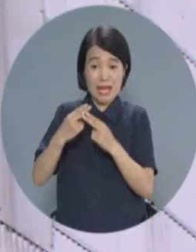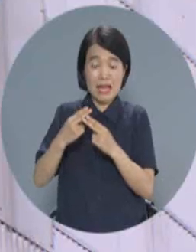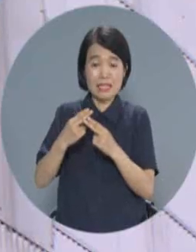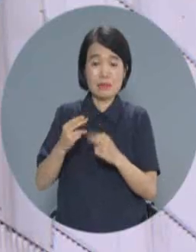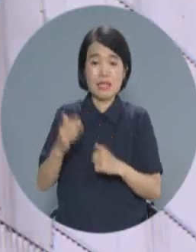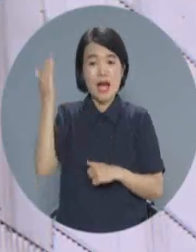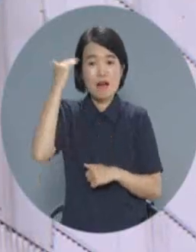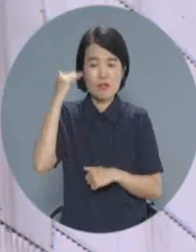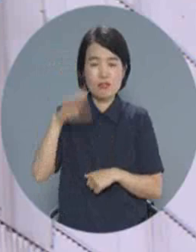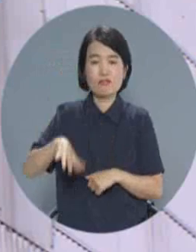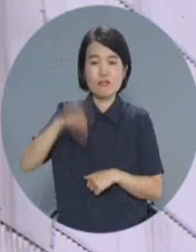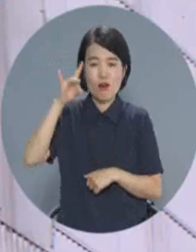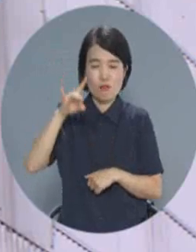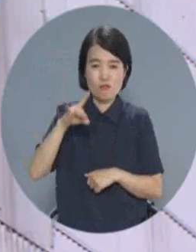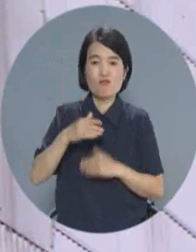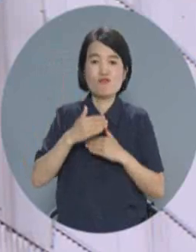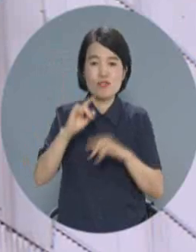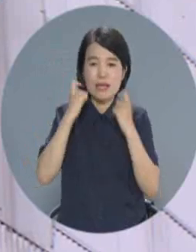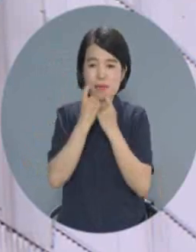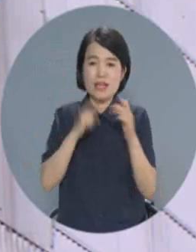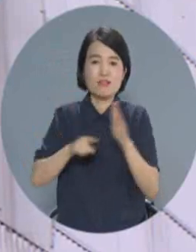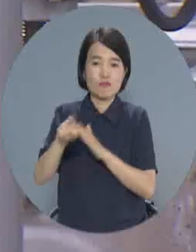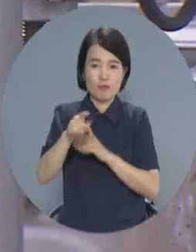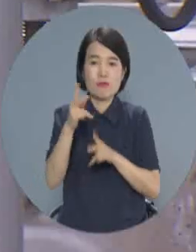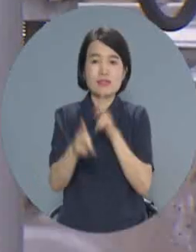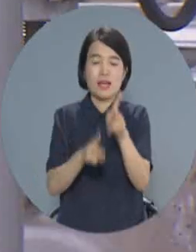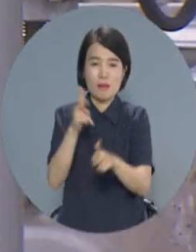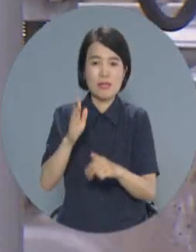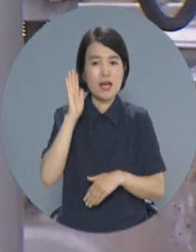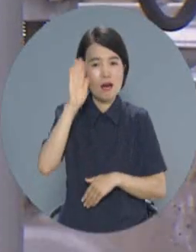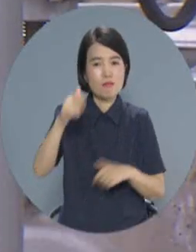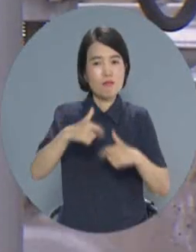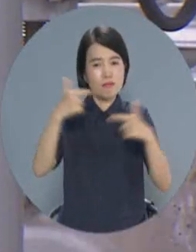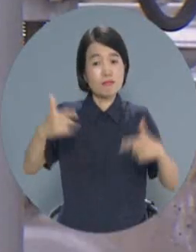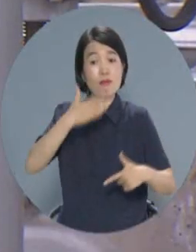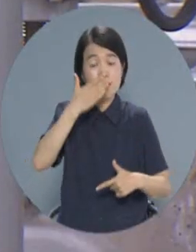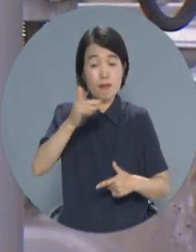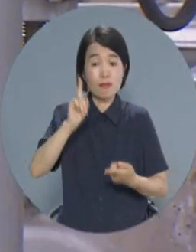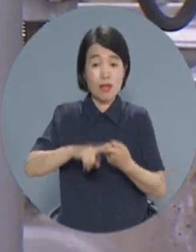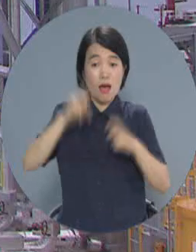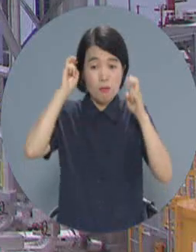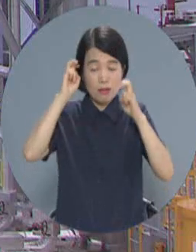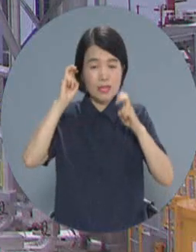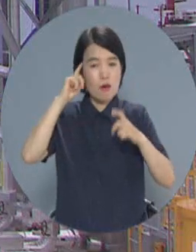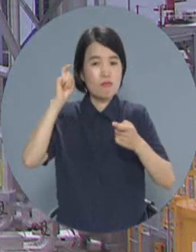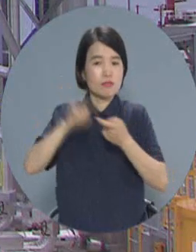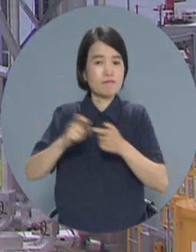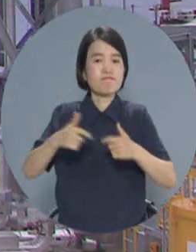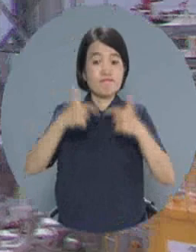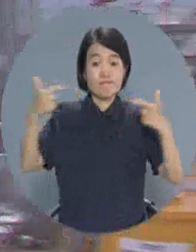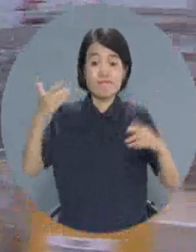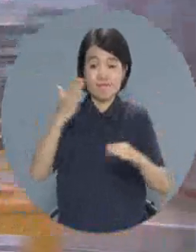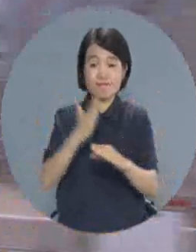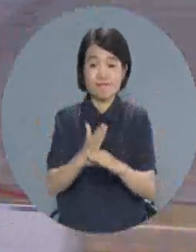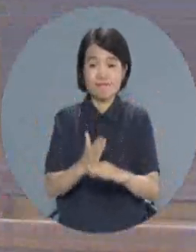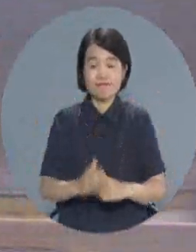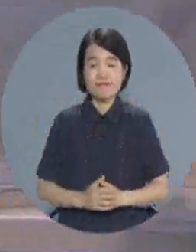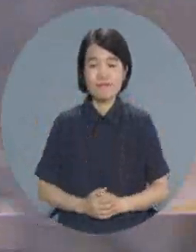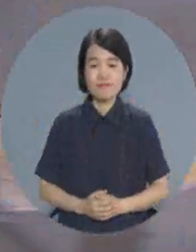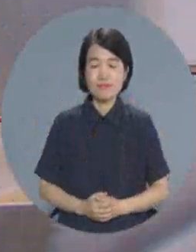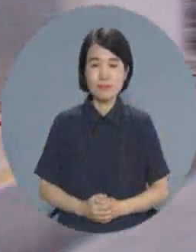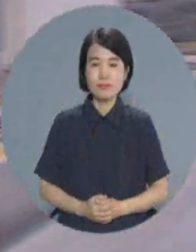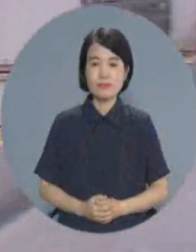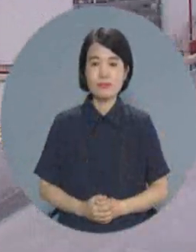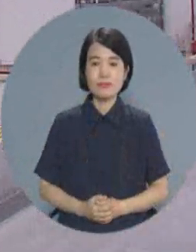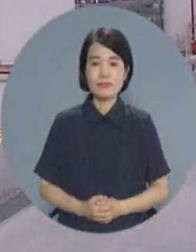시설로서는 국내에서 처음으로 추진된 민간 주도 사업이어서 향후 확장 가능성에 대한 업계 관심도 증폭되고 있습니다.